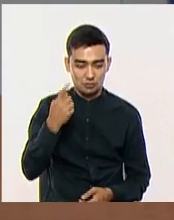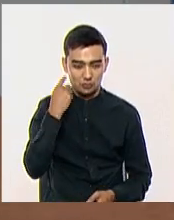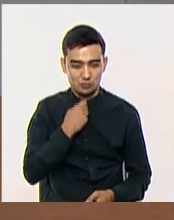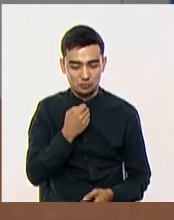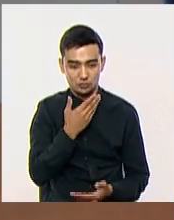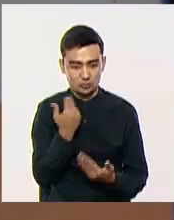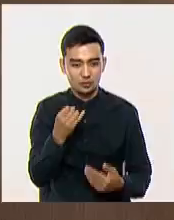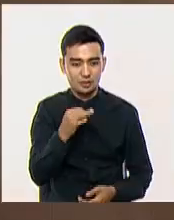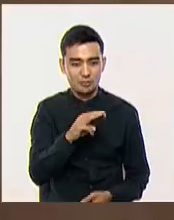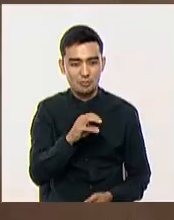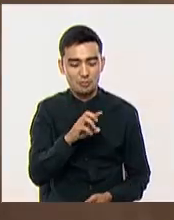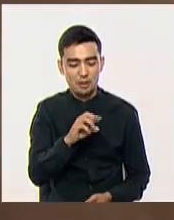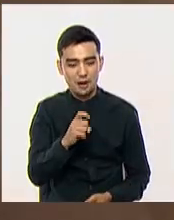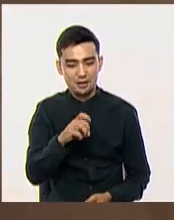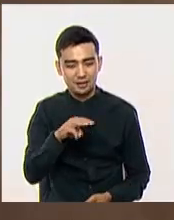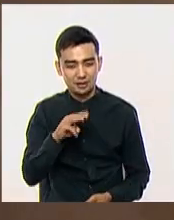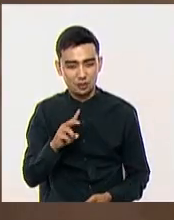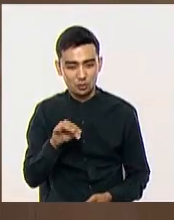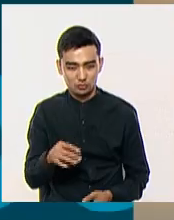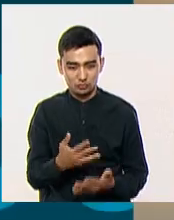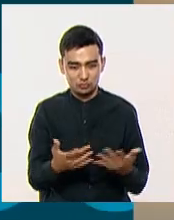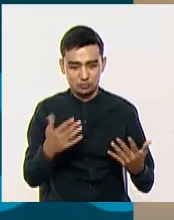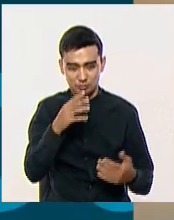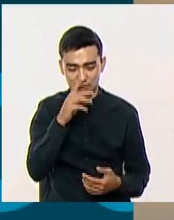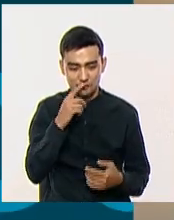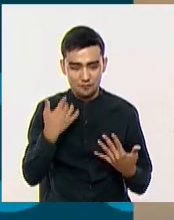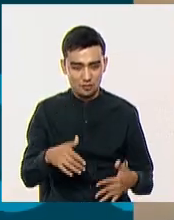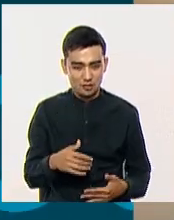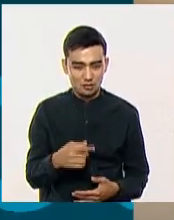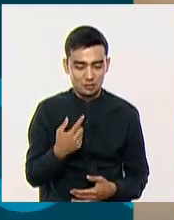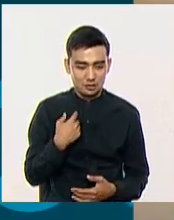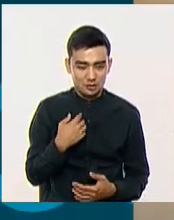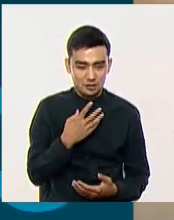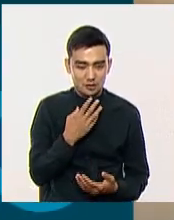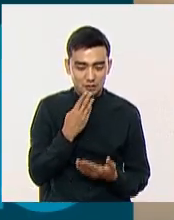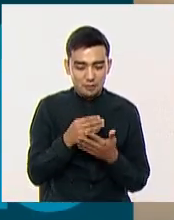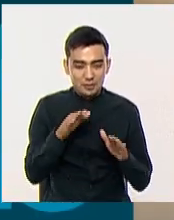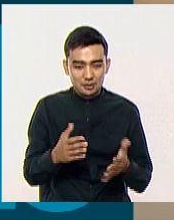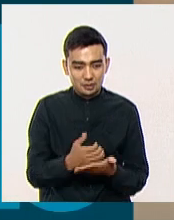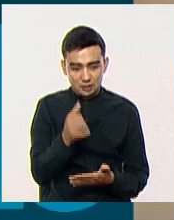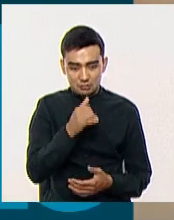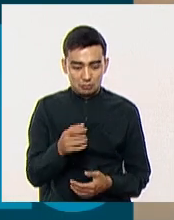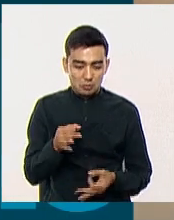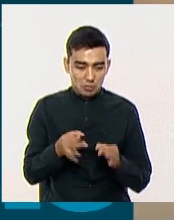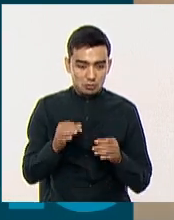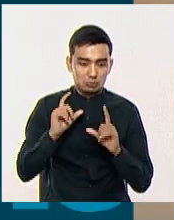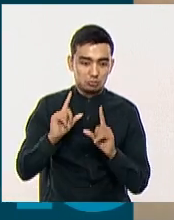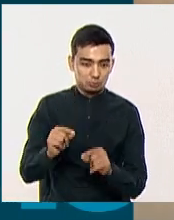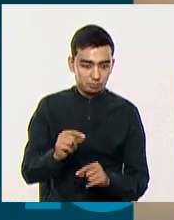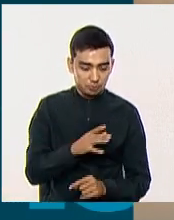в Бакытгуль Масильбаева не может найти себе места. Нормально, сперва уехала, потом